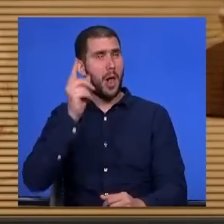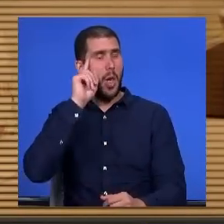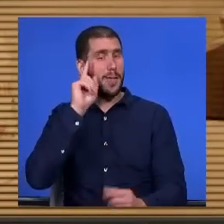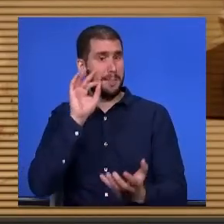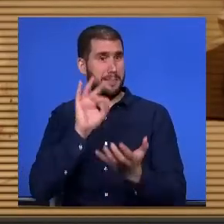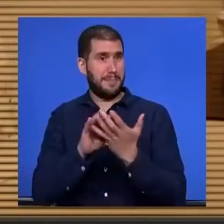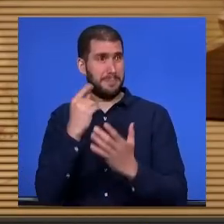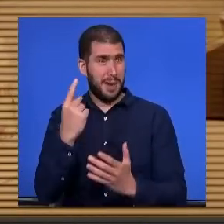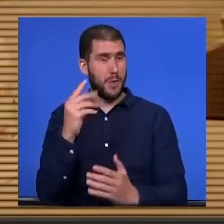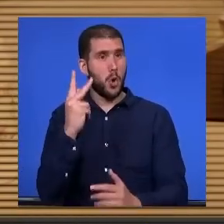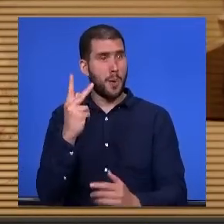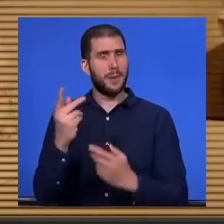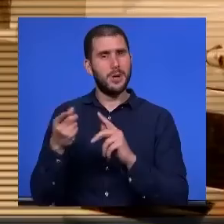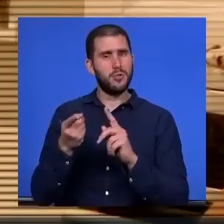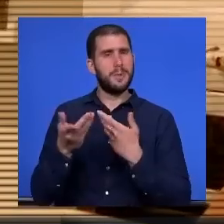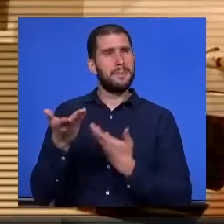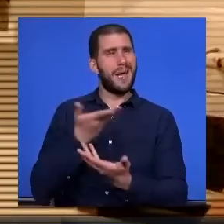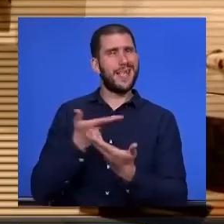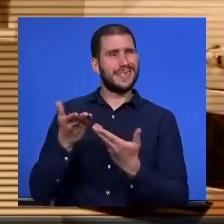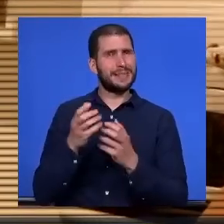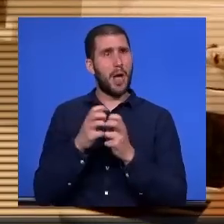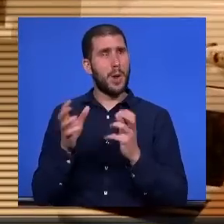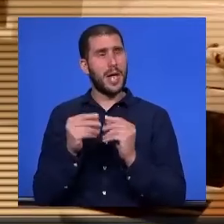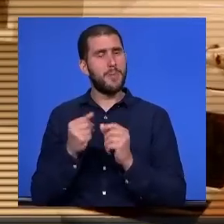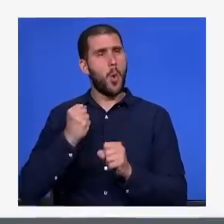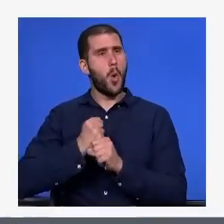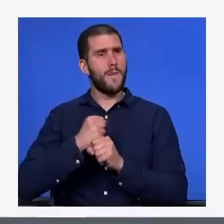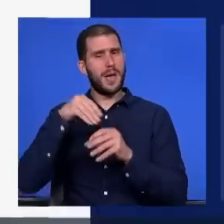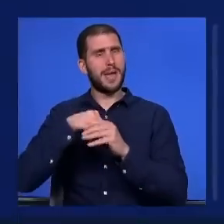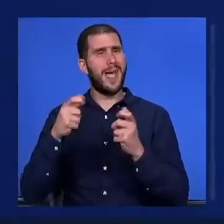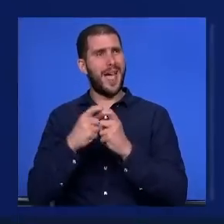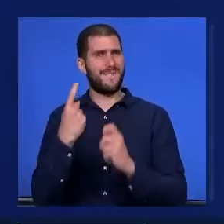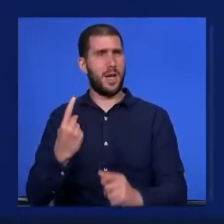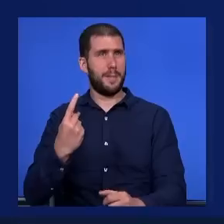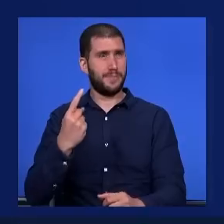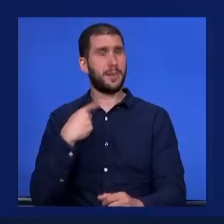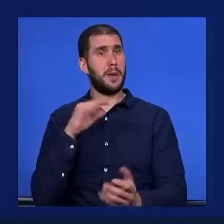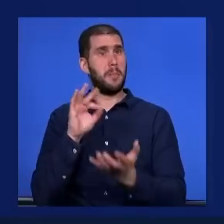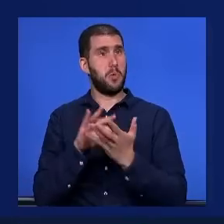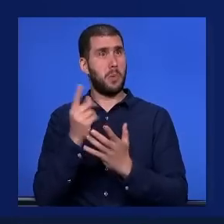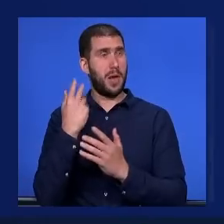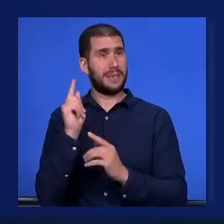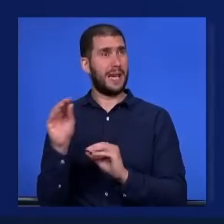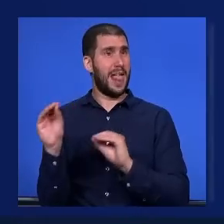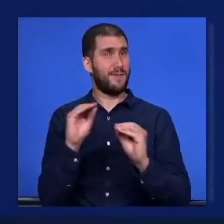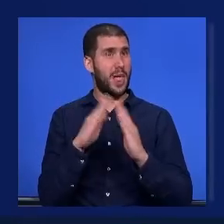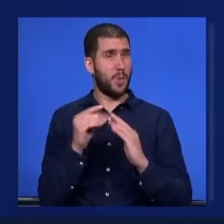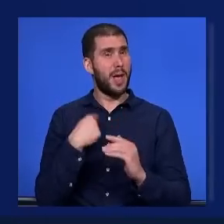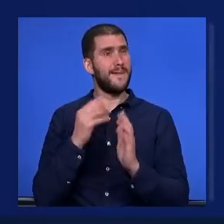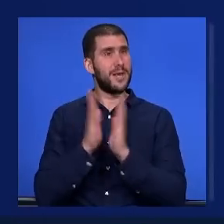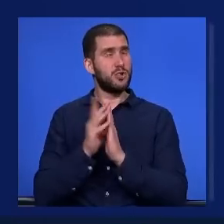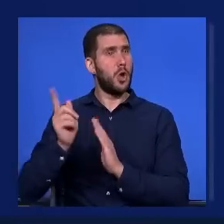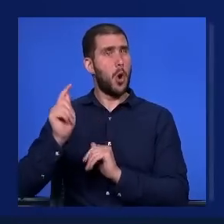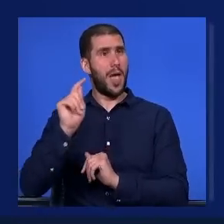שבאותו הזמן קובי מנהל מערכת יחסים ארוכה, עם עובדת בחברה שלו. בעצם הוא היה אמור לעבור לגור איתי. אני ביקשתי שהוא לא